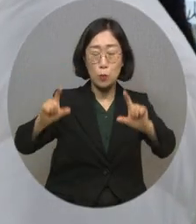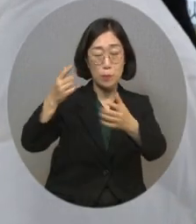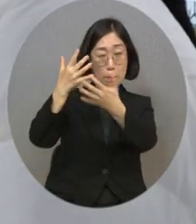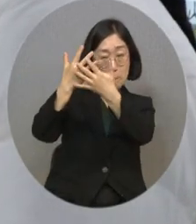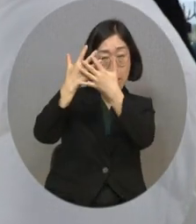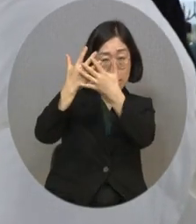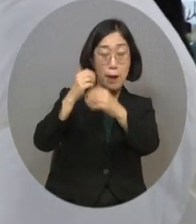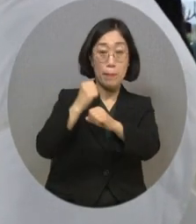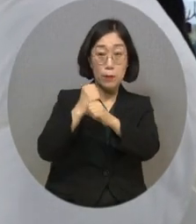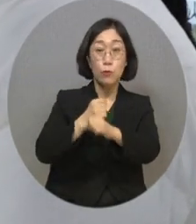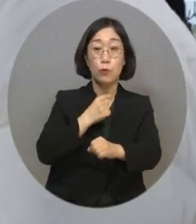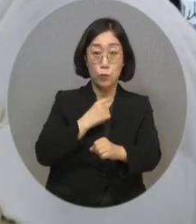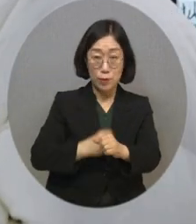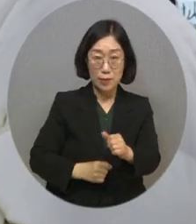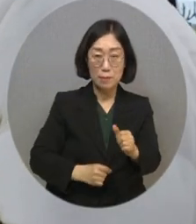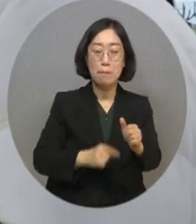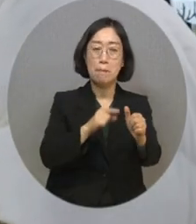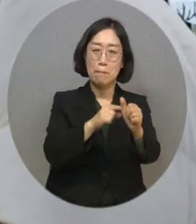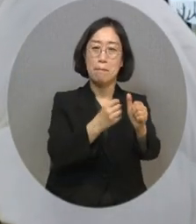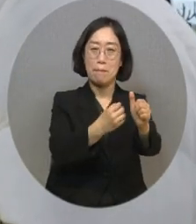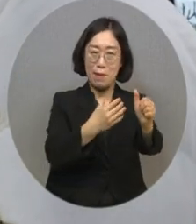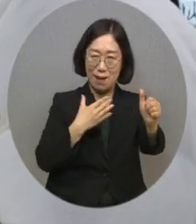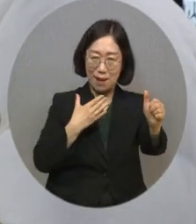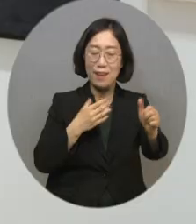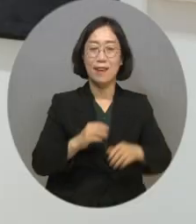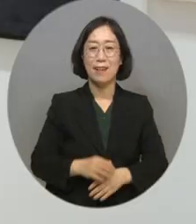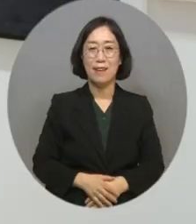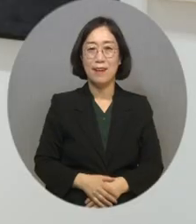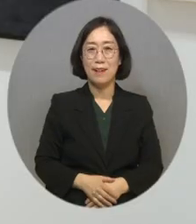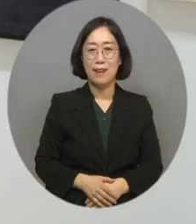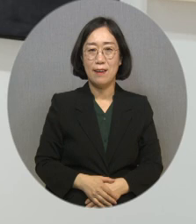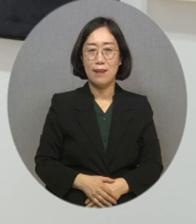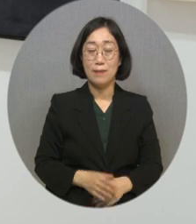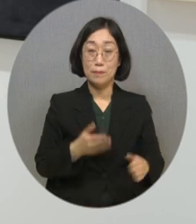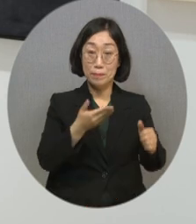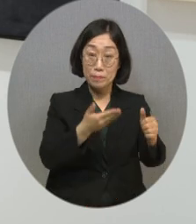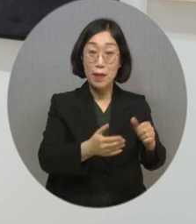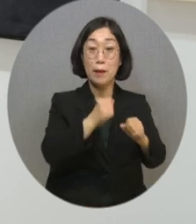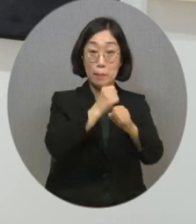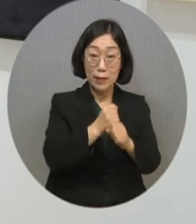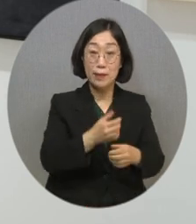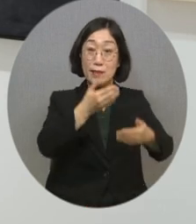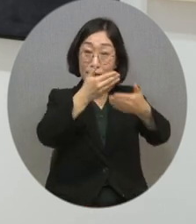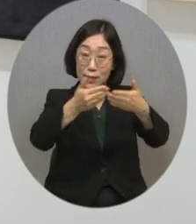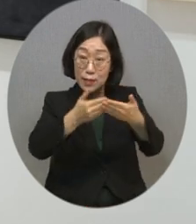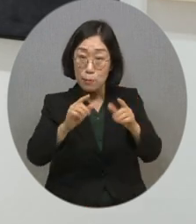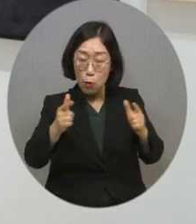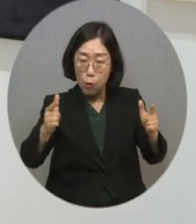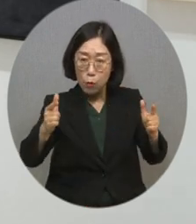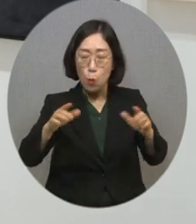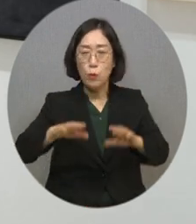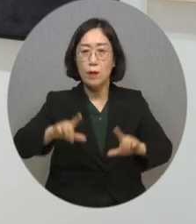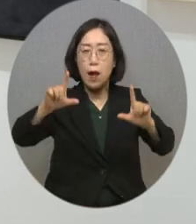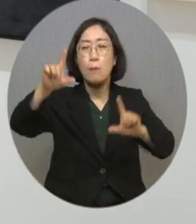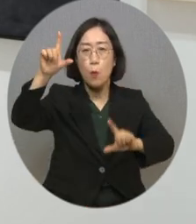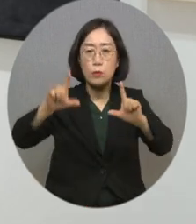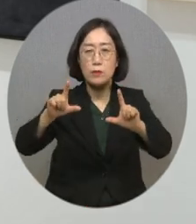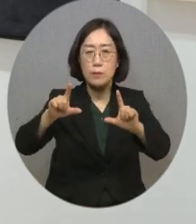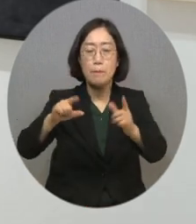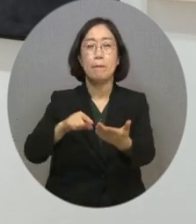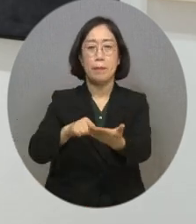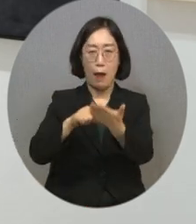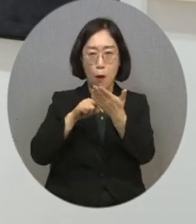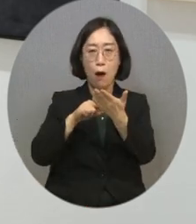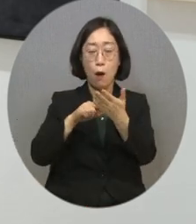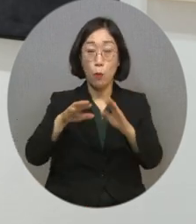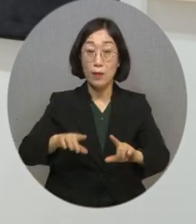싶다는 소망도 함께 전했습니다. 작가의 작품은 시대현실의 거울입니다. 때문에